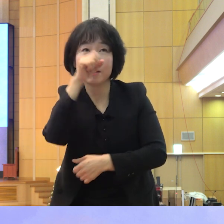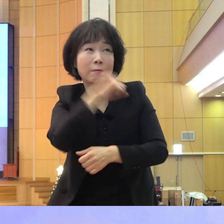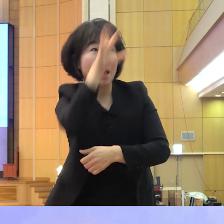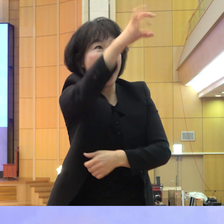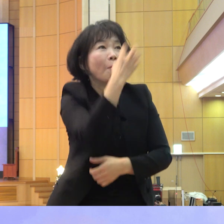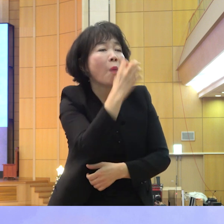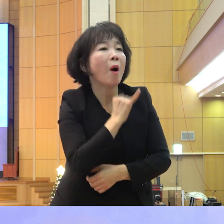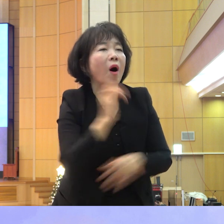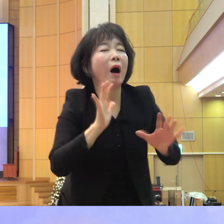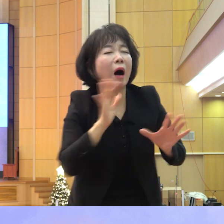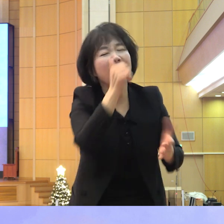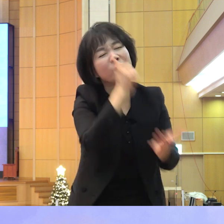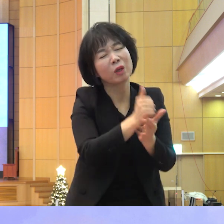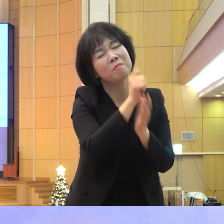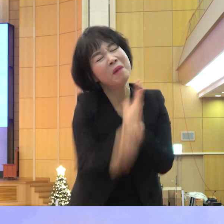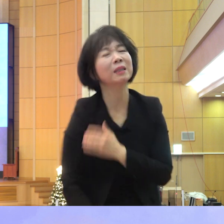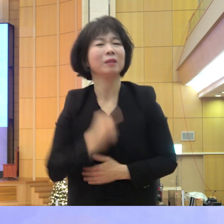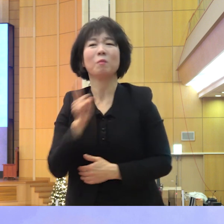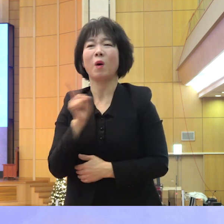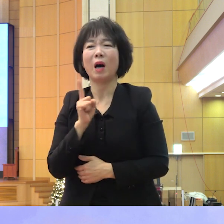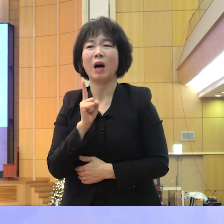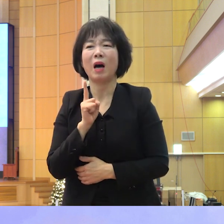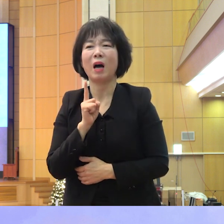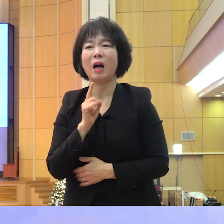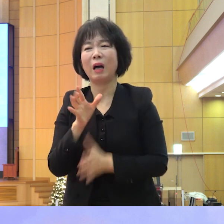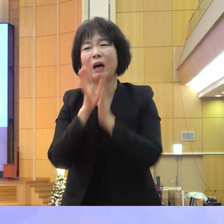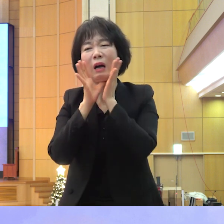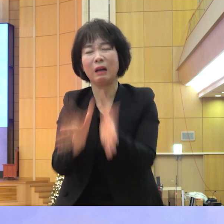이게 태초에 일어난 사건이에요.